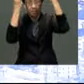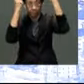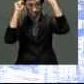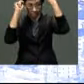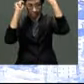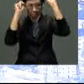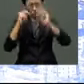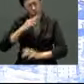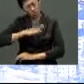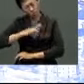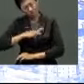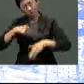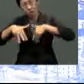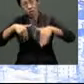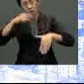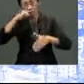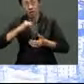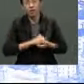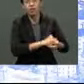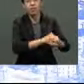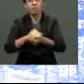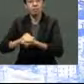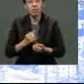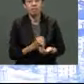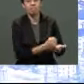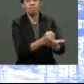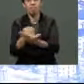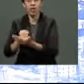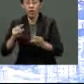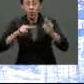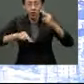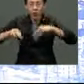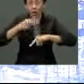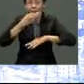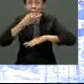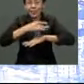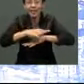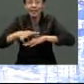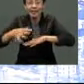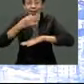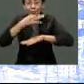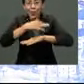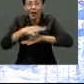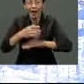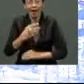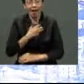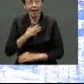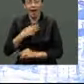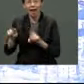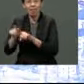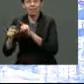มที่คนไทยเราจะมาช่วยกันดูแลชายหาดกันให้เหมือนกับที่เราอยากจะเห็นจากเมืองน